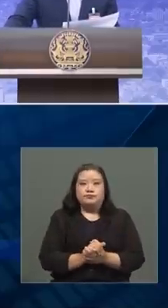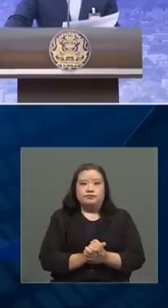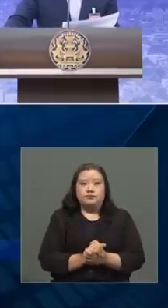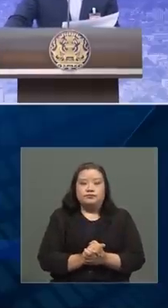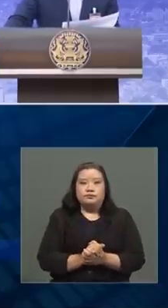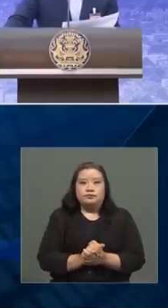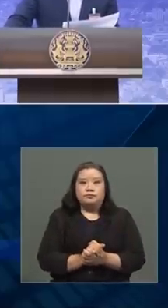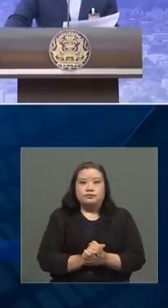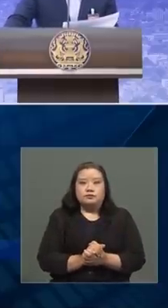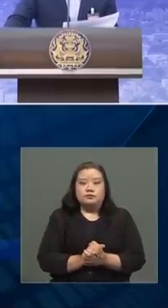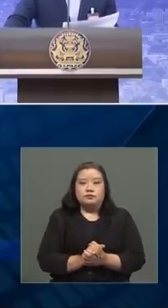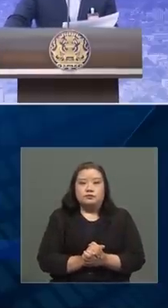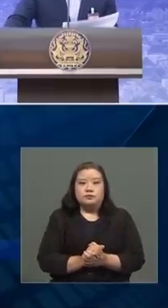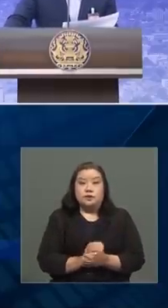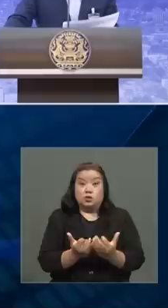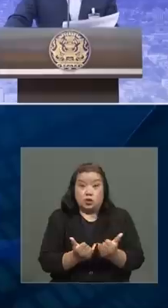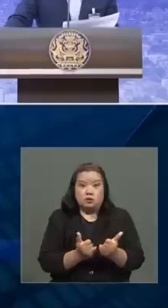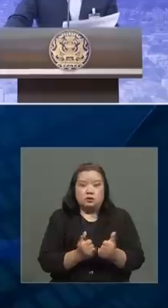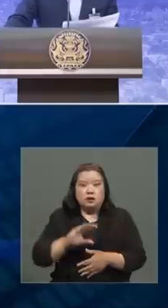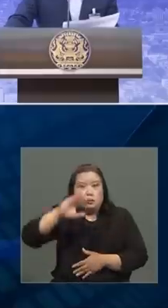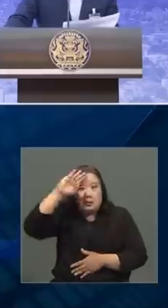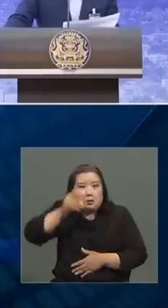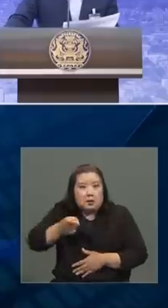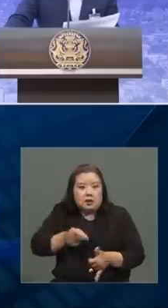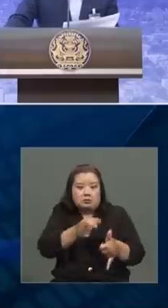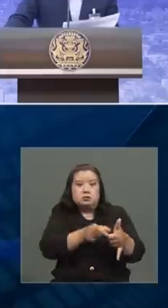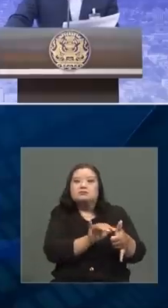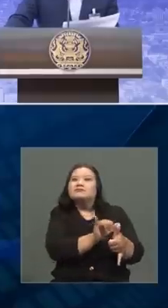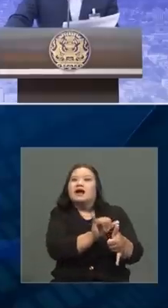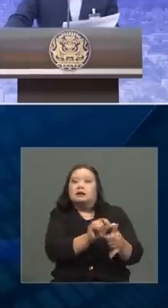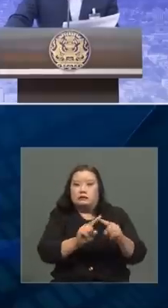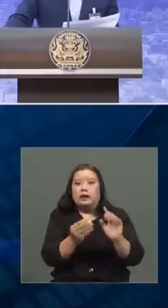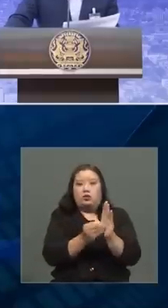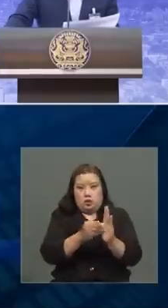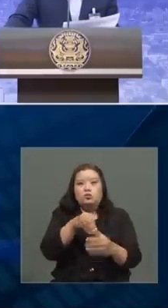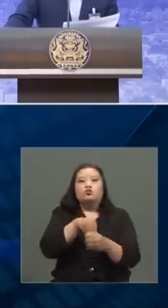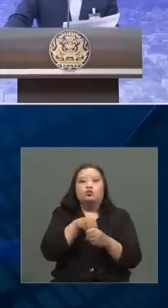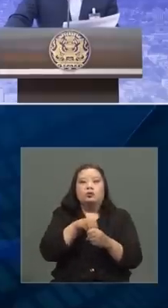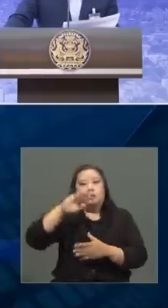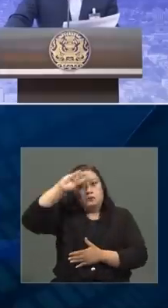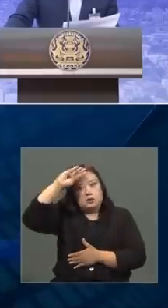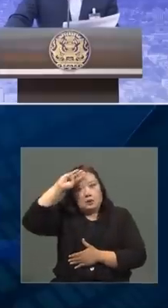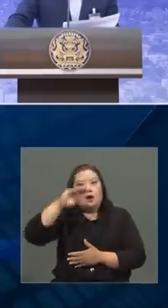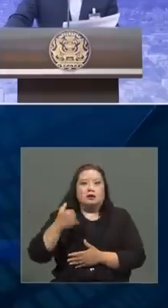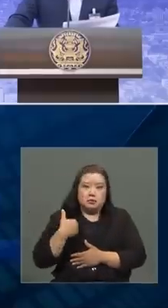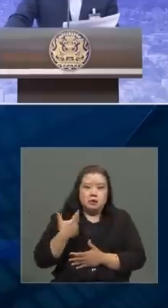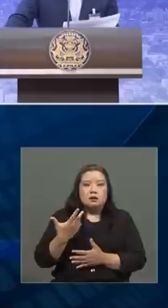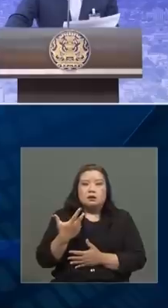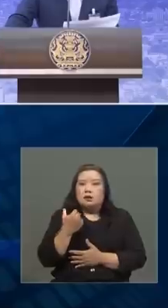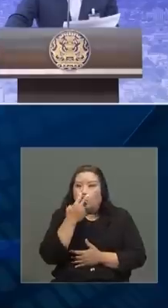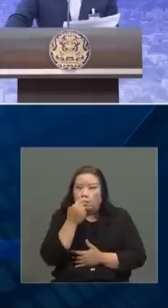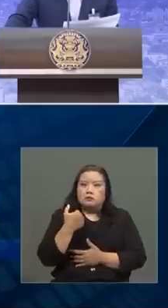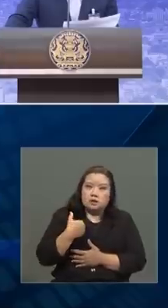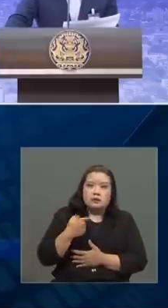อันนี้ยังไม่ได้พบว่ามีโรคประจำตัวนะครับอยู่กรุงเทพฯมีไข้พบเชื้อ 18แล้วเสียชีวิต